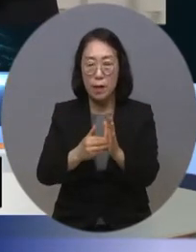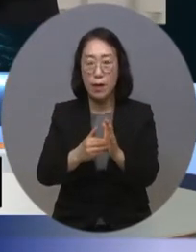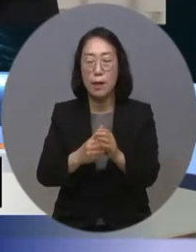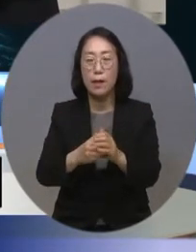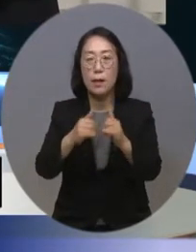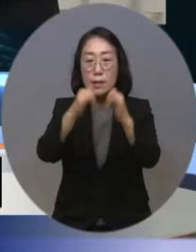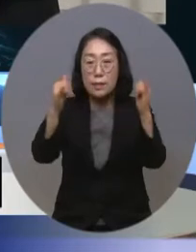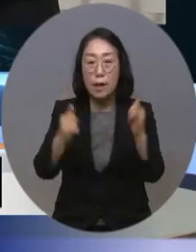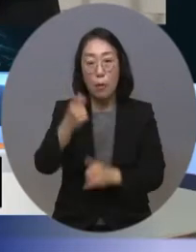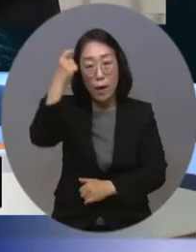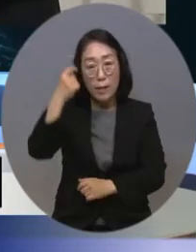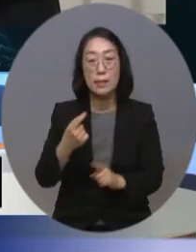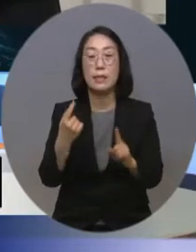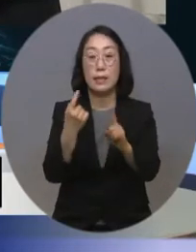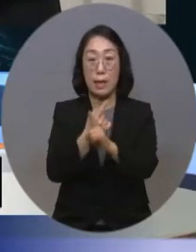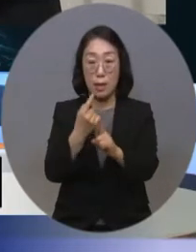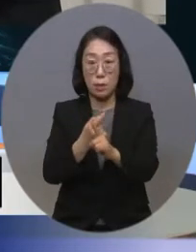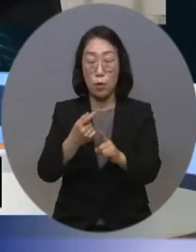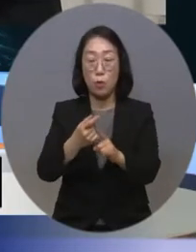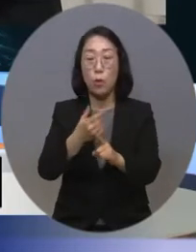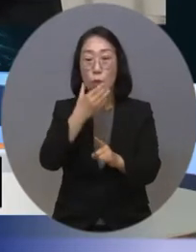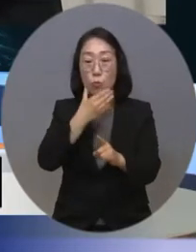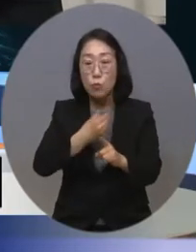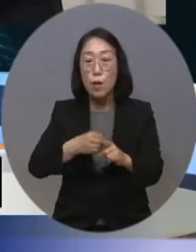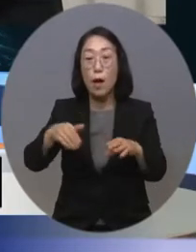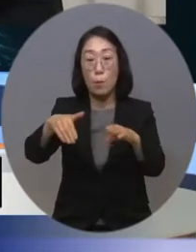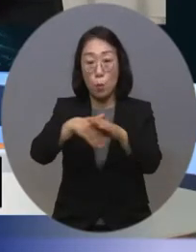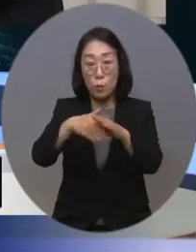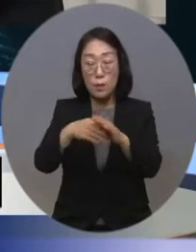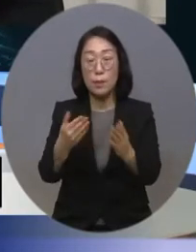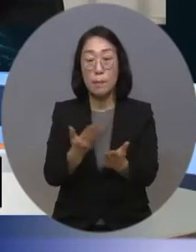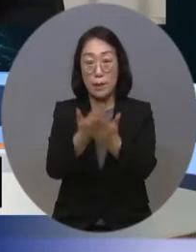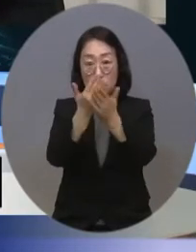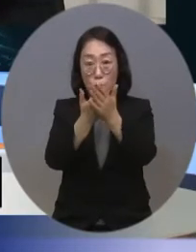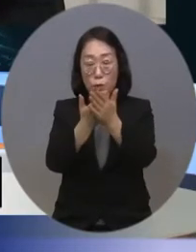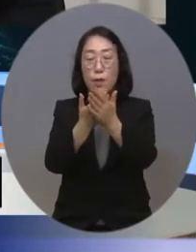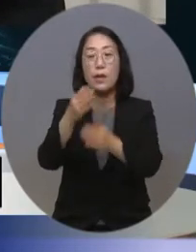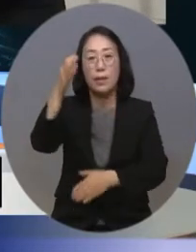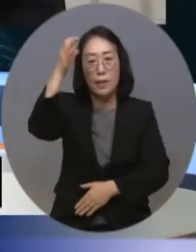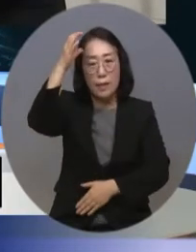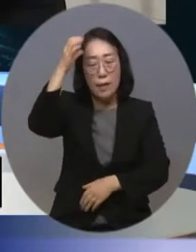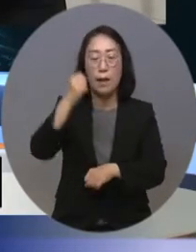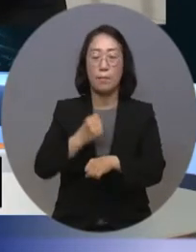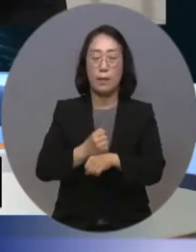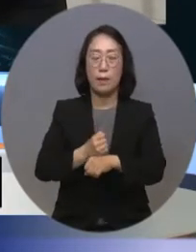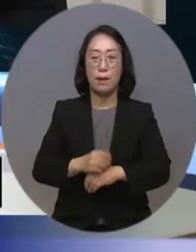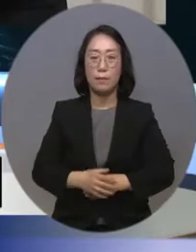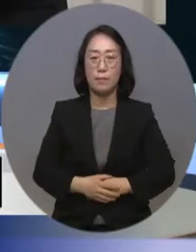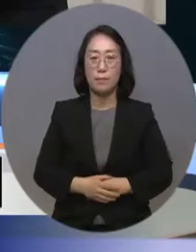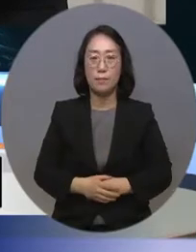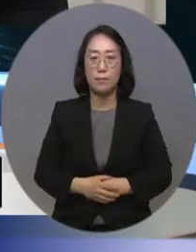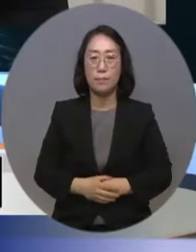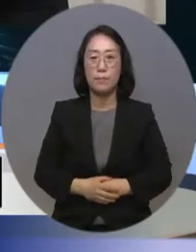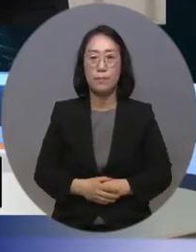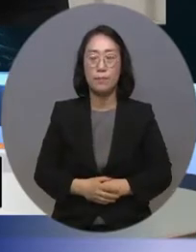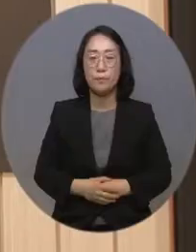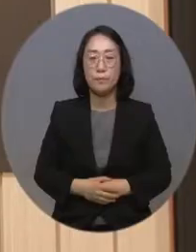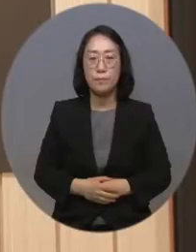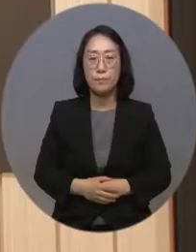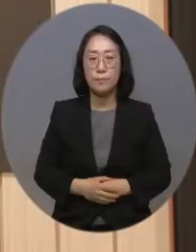강의를 통해 문화복지 발전에 한 걸음 더 앞장설 것으로 기대됩니다. 보도에 황병양 기자입니다.